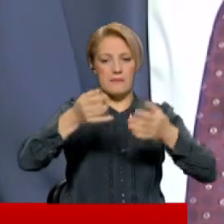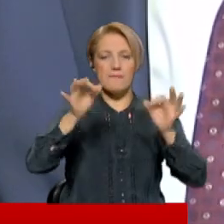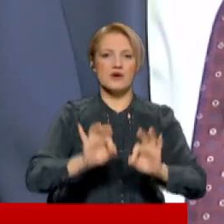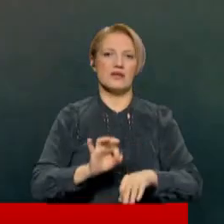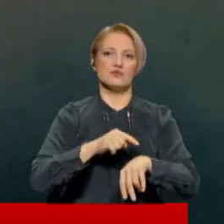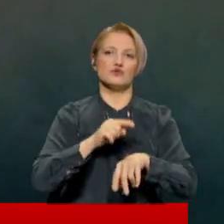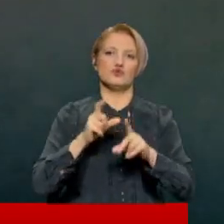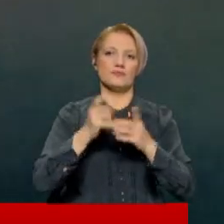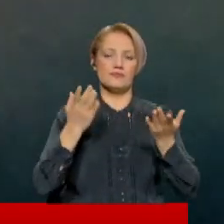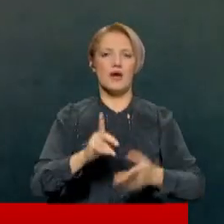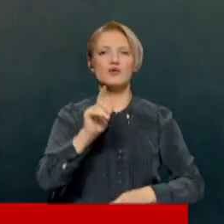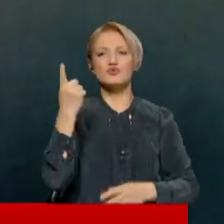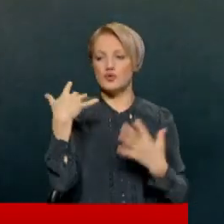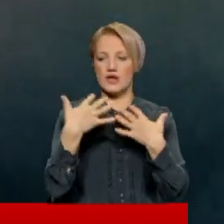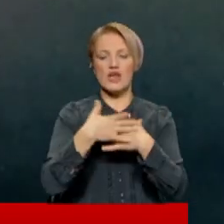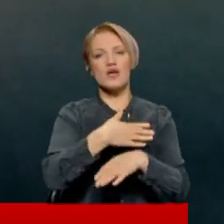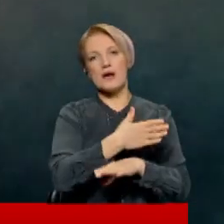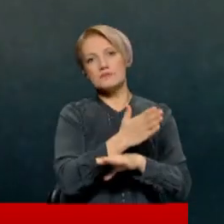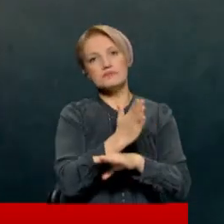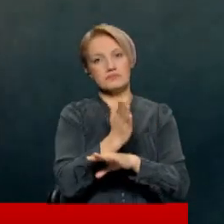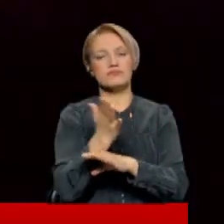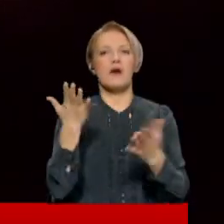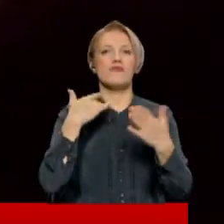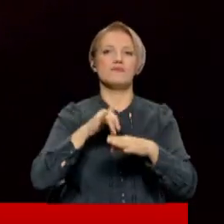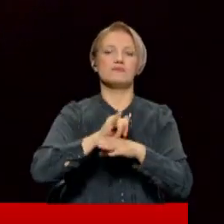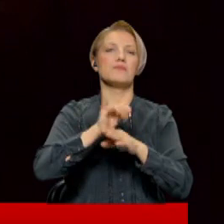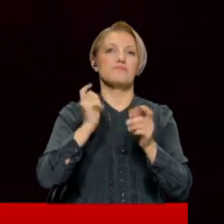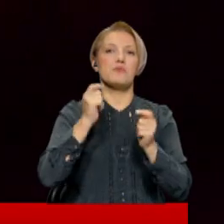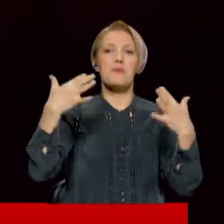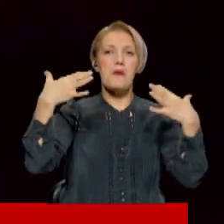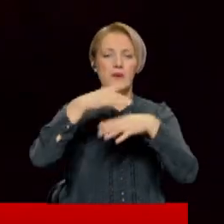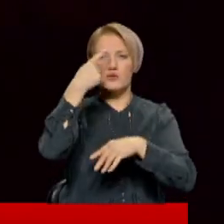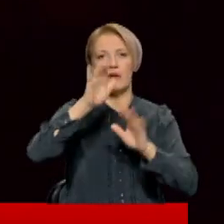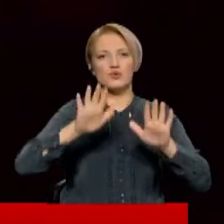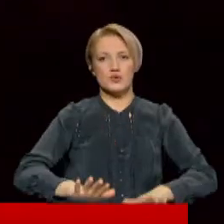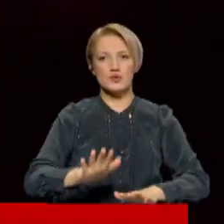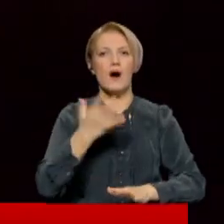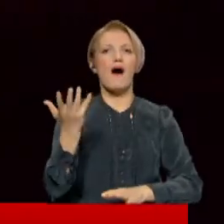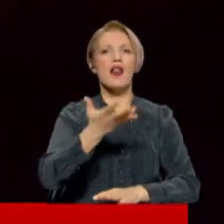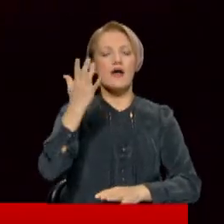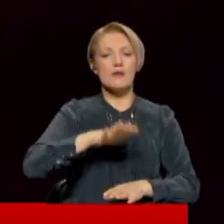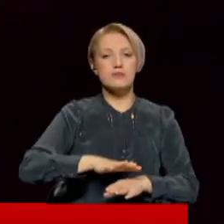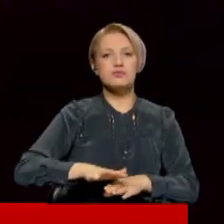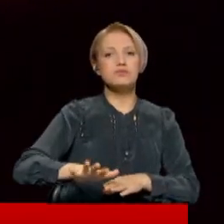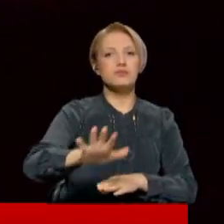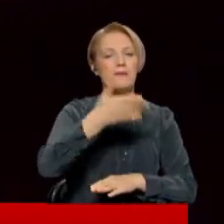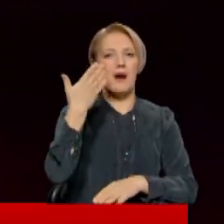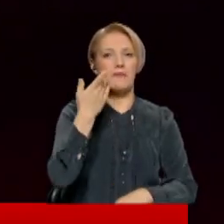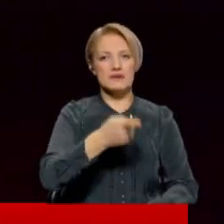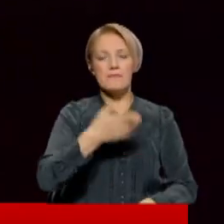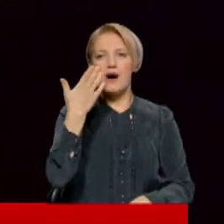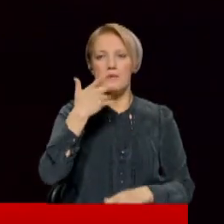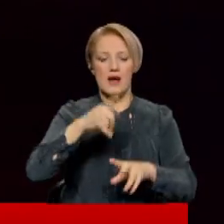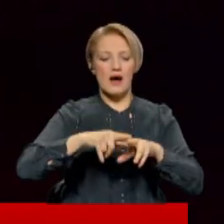başlatmış durumdadır. Gün geceye döndü, havadan müdahale mecburen durdu. Ancak alevler ilerleyişini durdurmadı Marmaris'te.